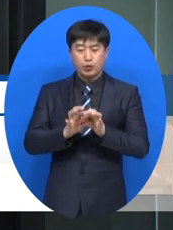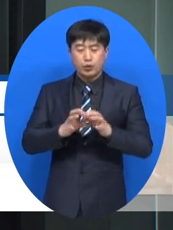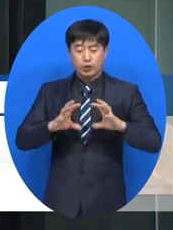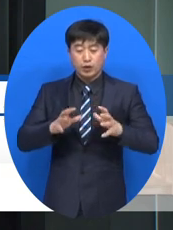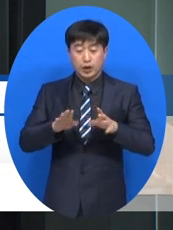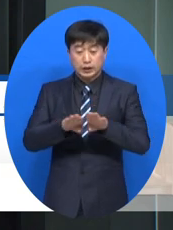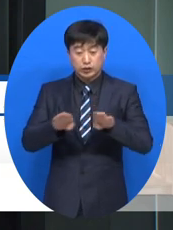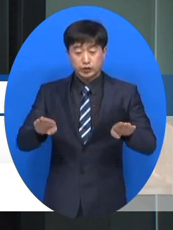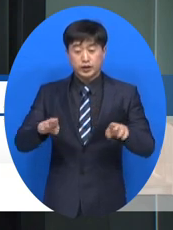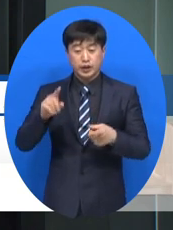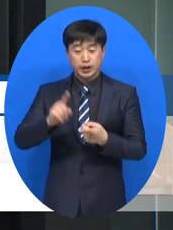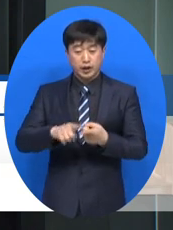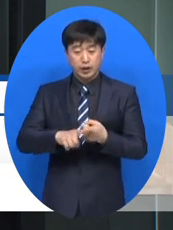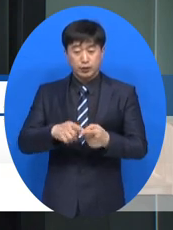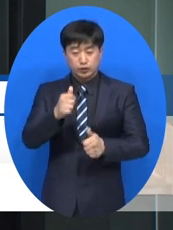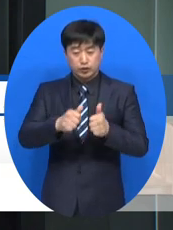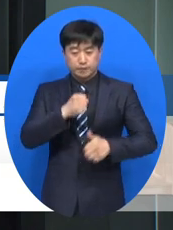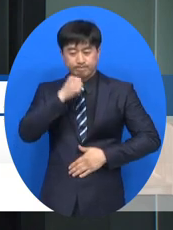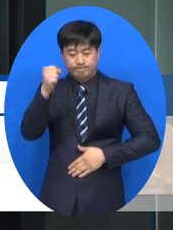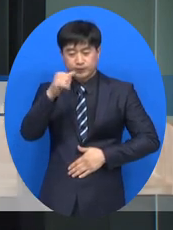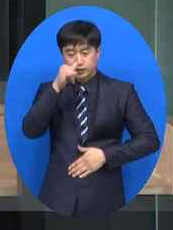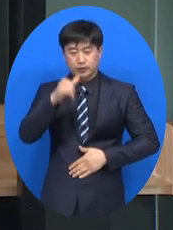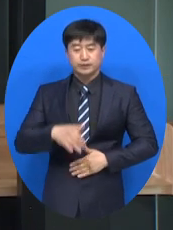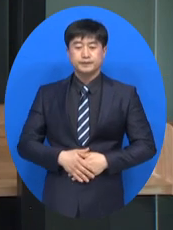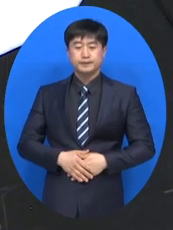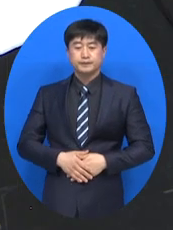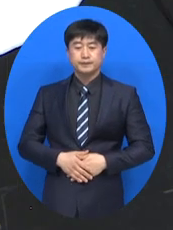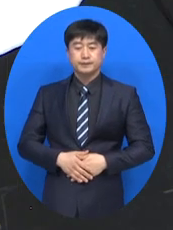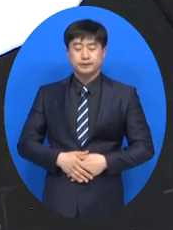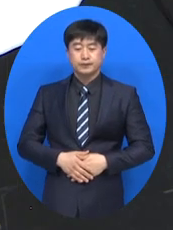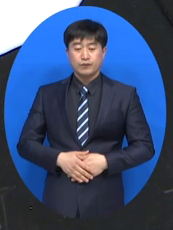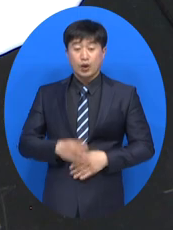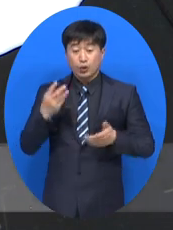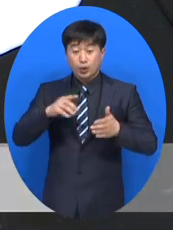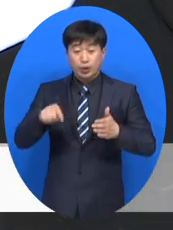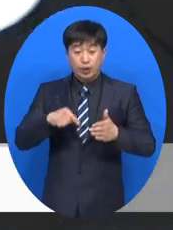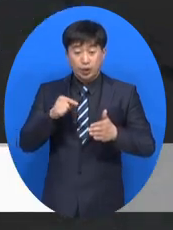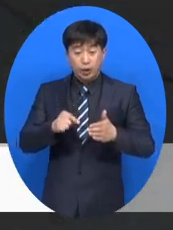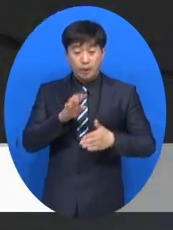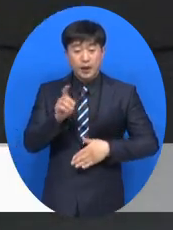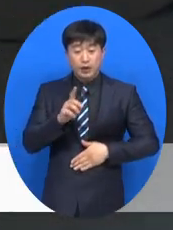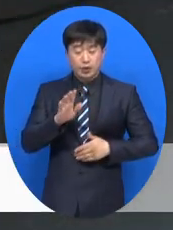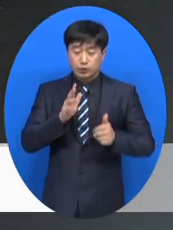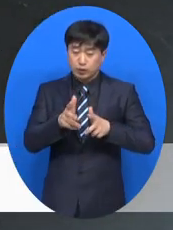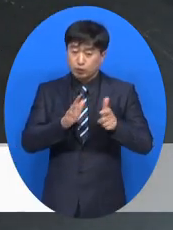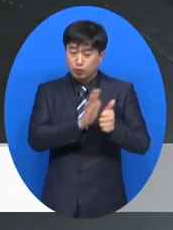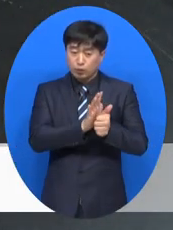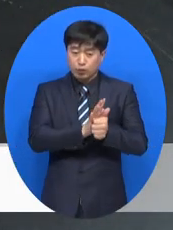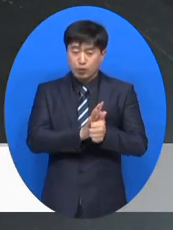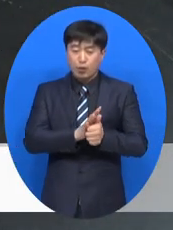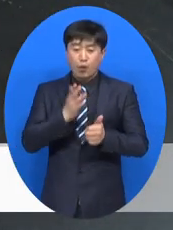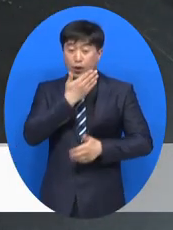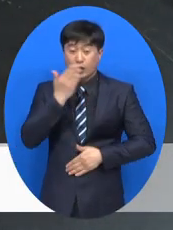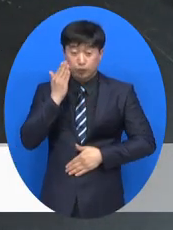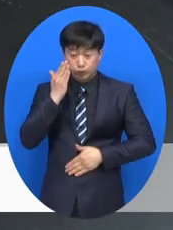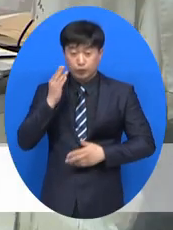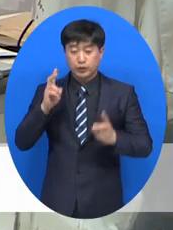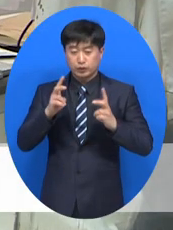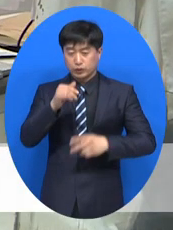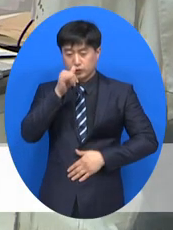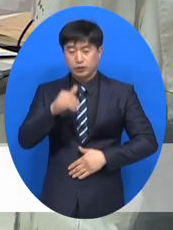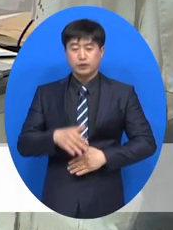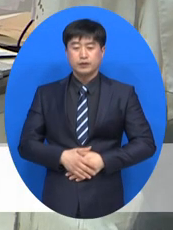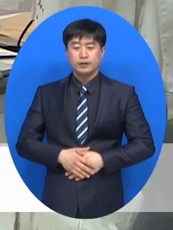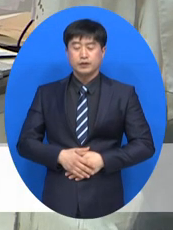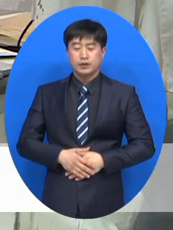국제기준에 맞는 이런 시험을 통과한 적이 있습니다 경기도의 바이오산업지원 화장품 업계도 예배는 아닙니다